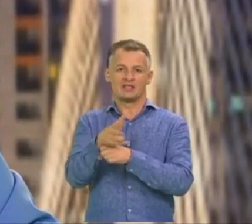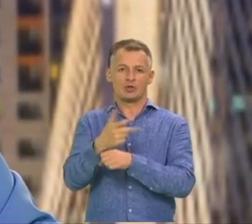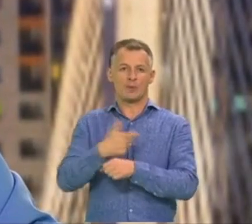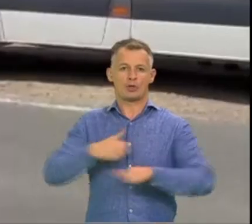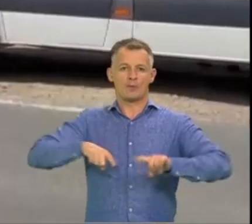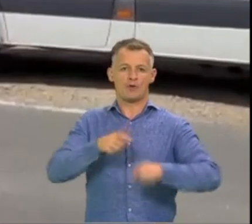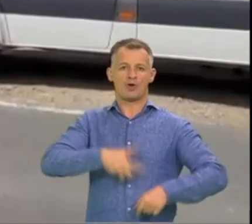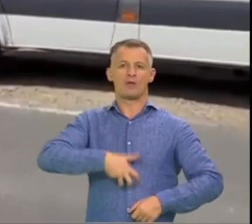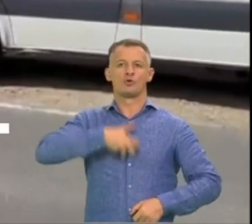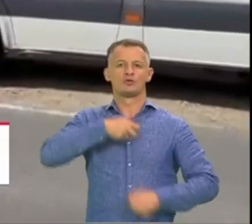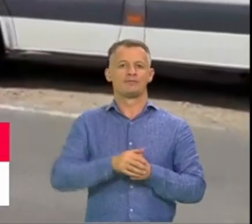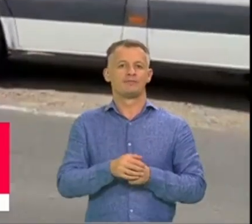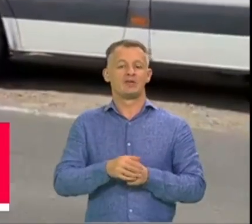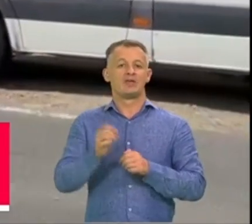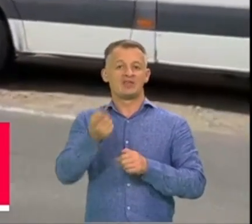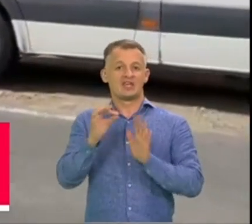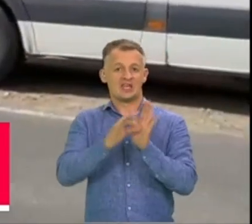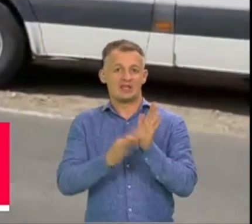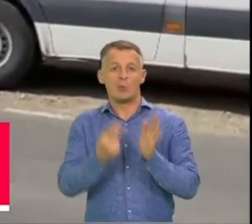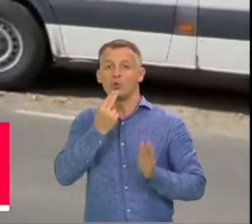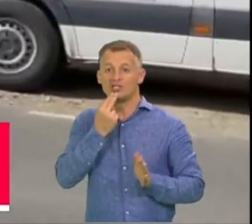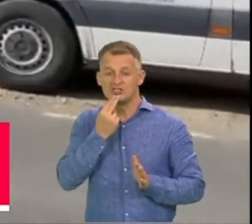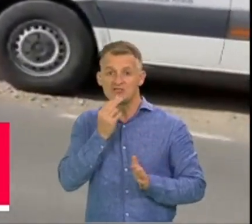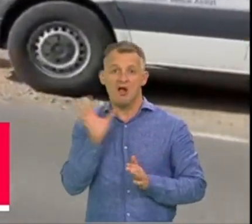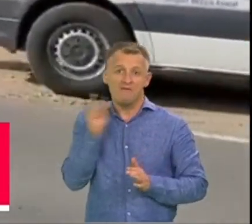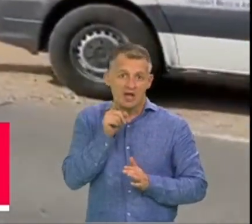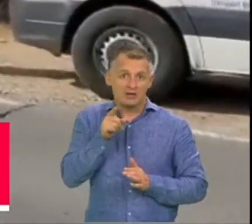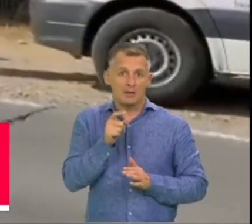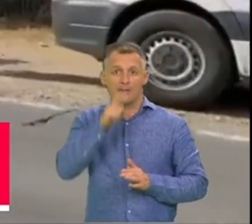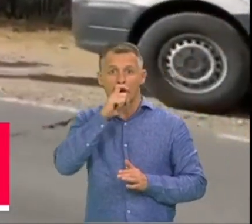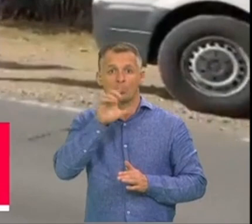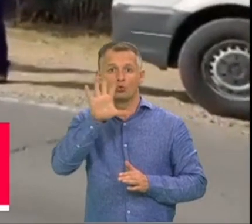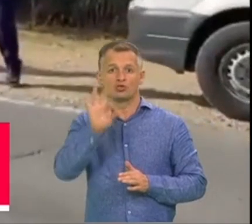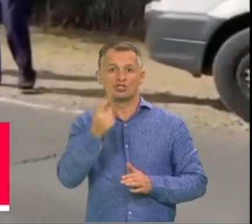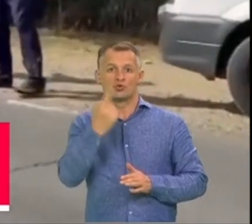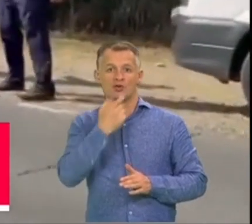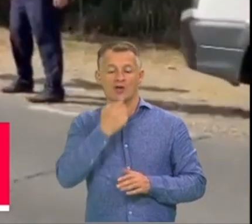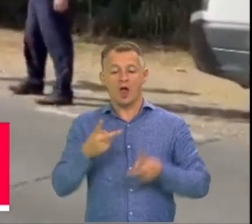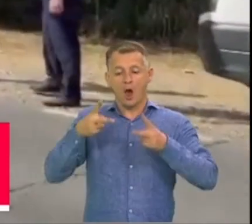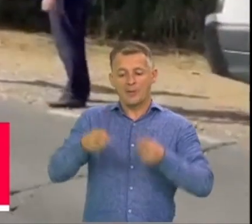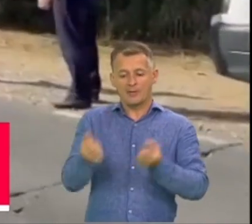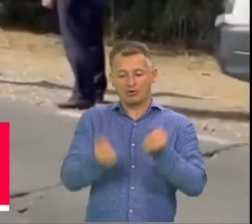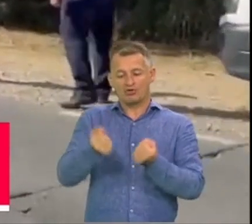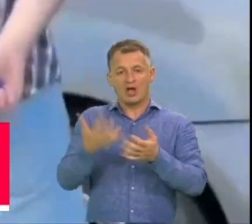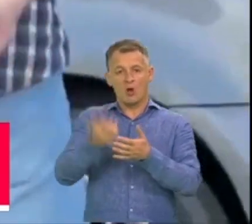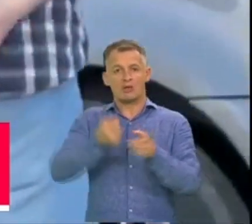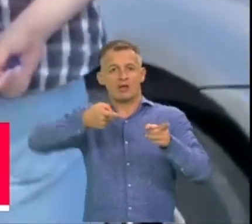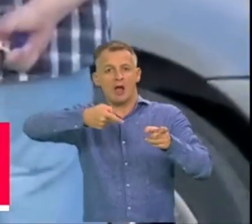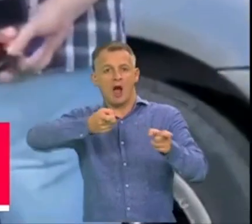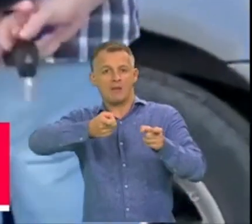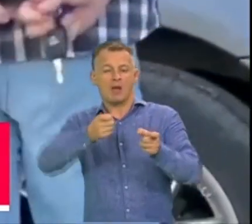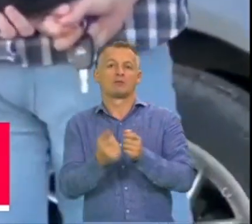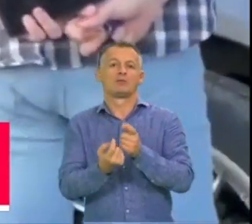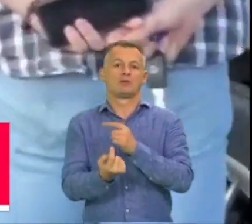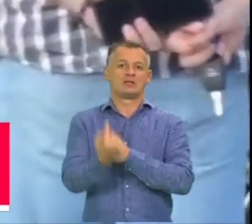afecta emoțional. Din datele pe care le au polițiștii, se pare că bărbatul de 51 de ani a oprit mașina, a luat arma de vânătoare din portbagaj și